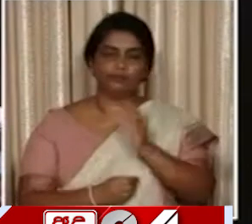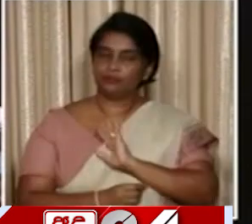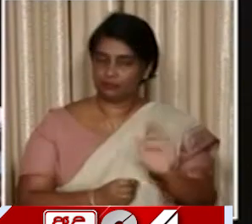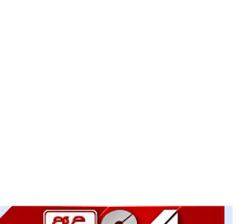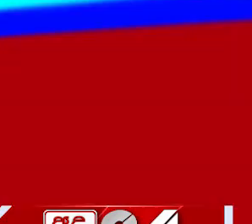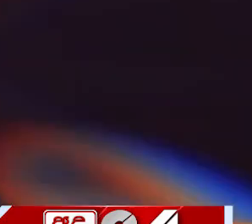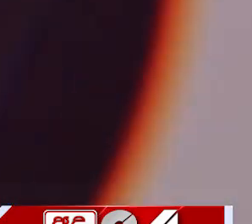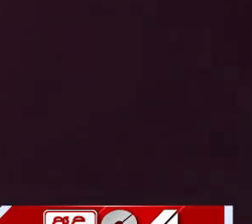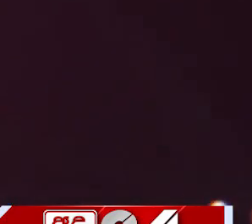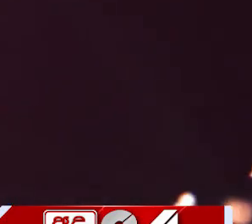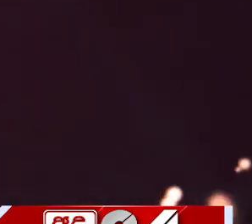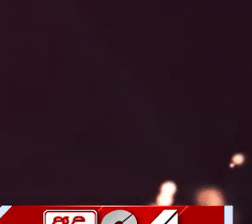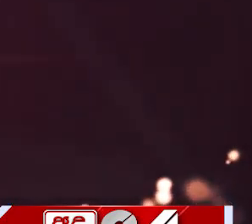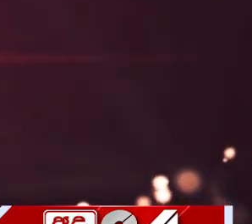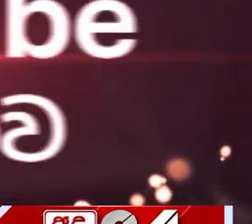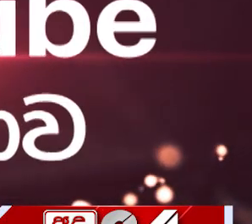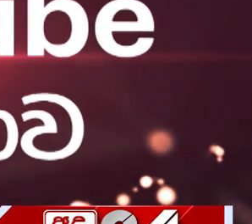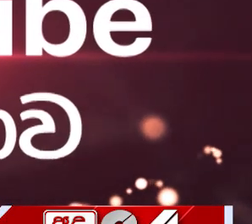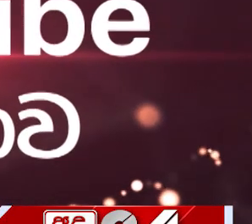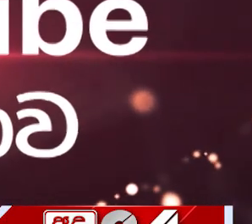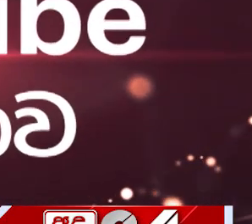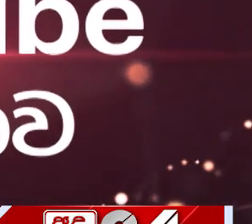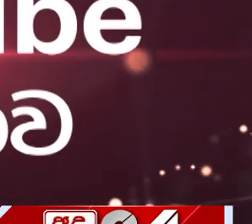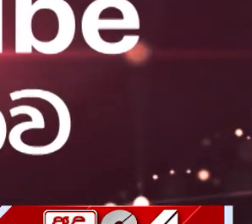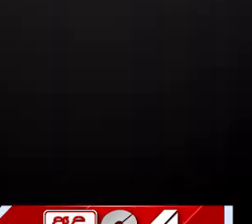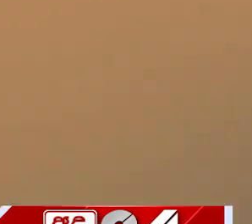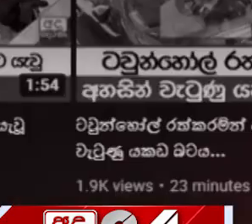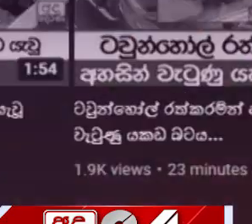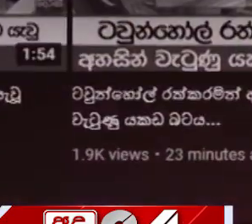nih. Ada derana YouTube